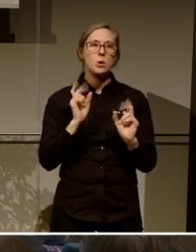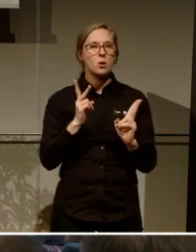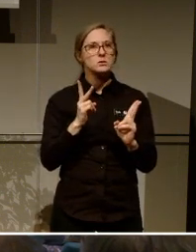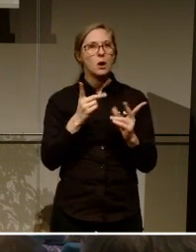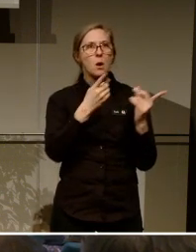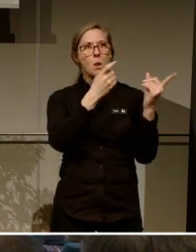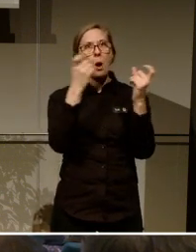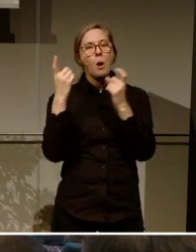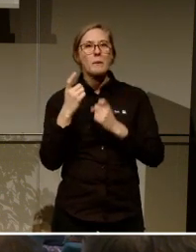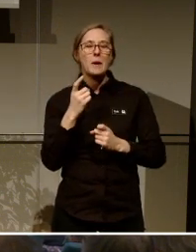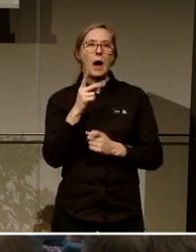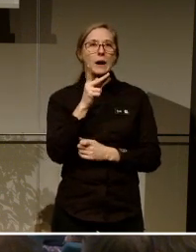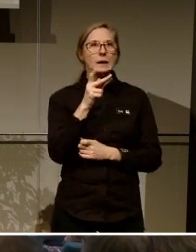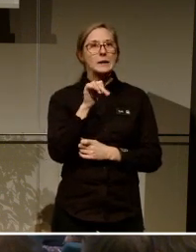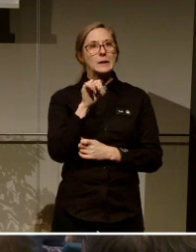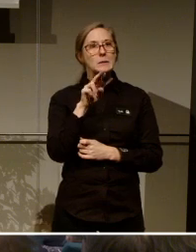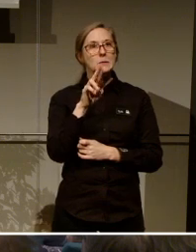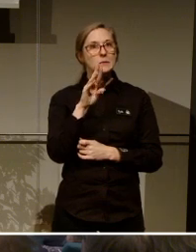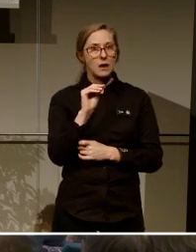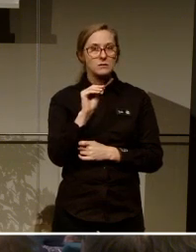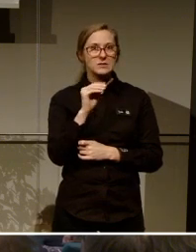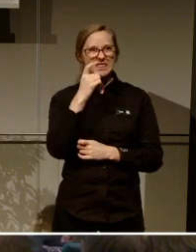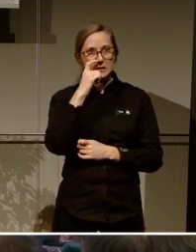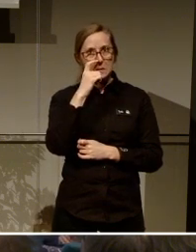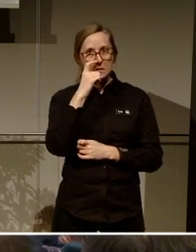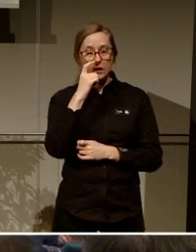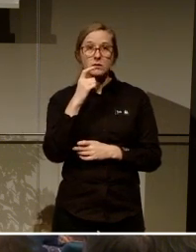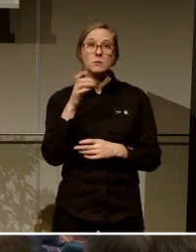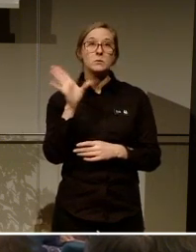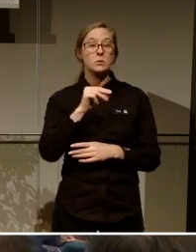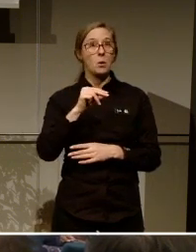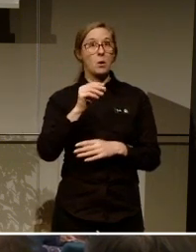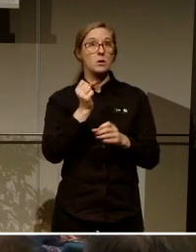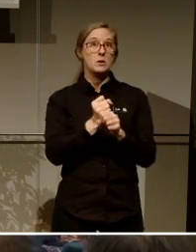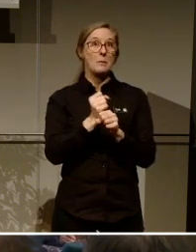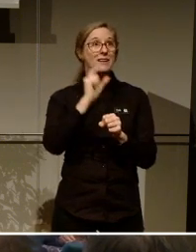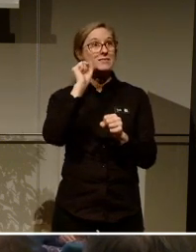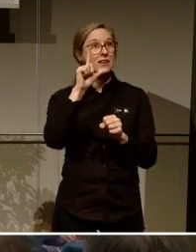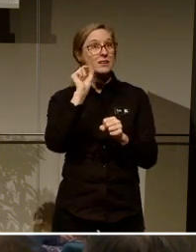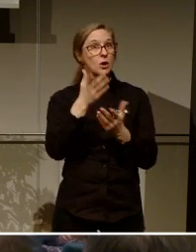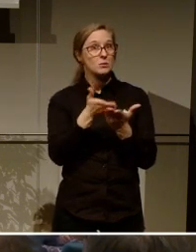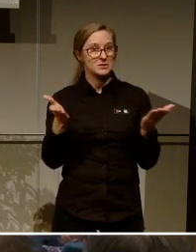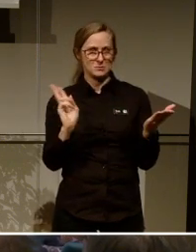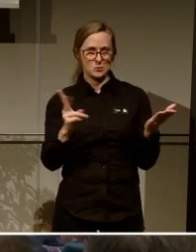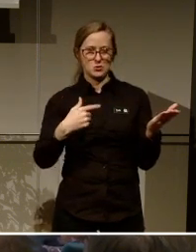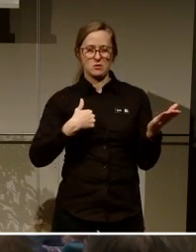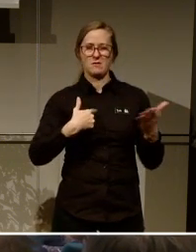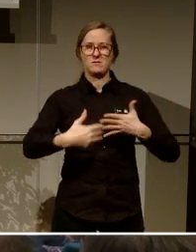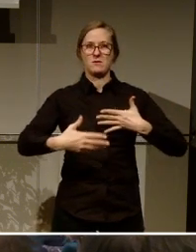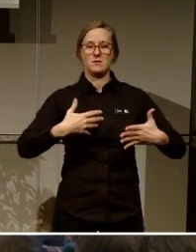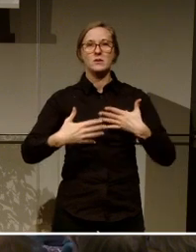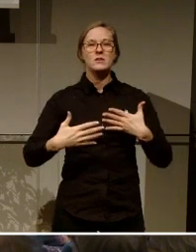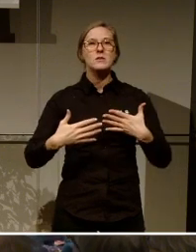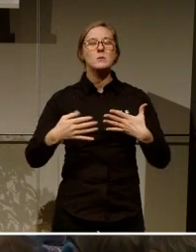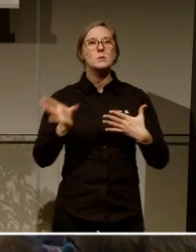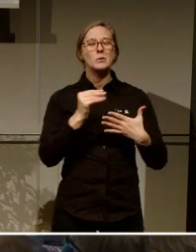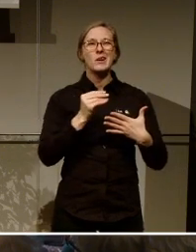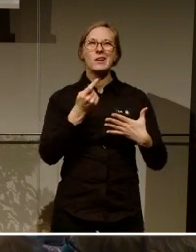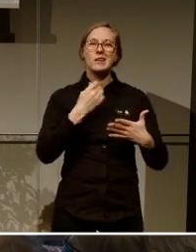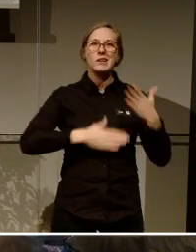Och det här, om man jobbar med ett digitalt museum, som jag råkar göra, så är det här väldigt intressant. För att väldigt många museer har ett så här